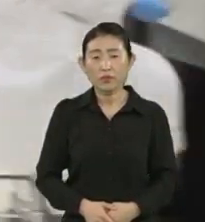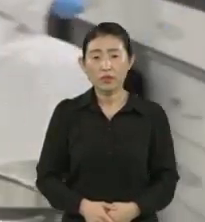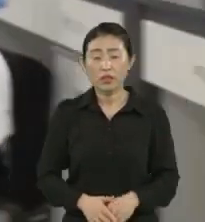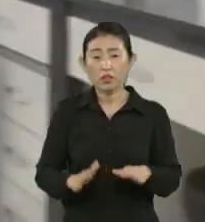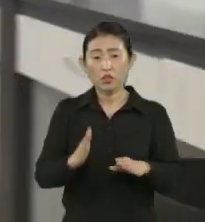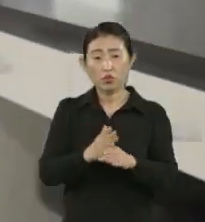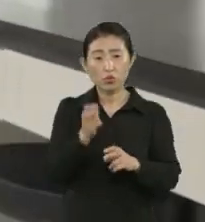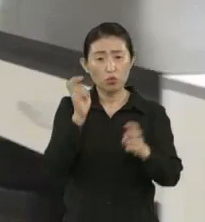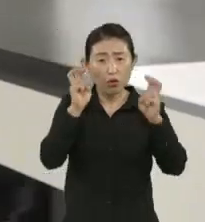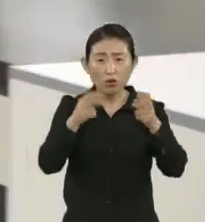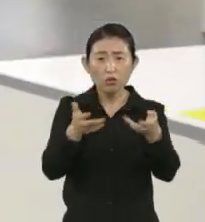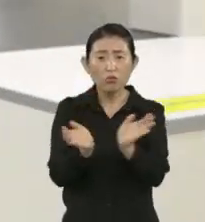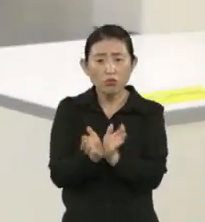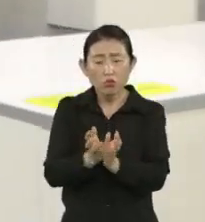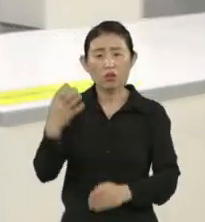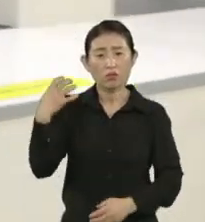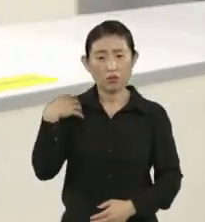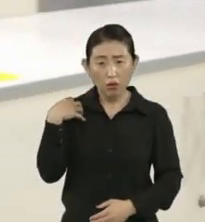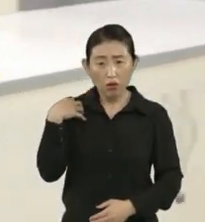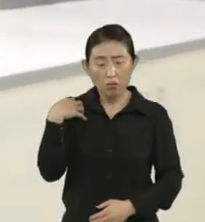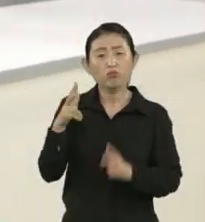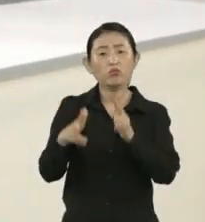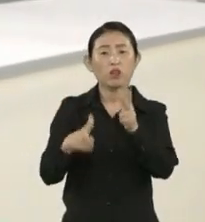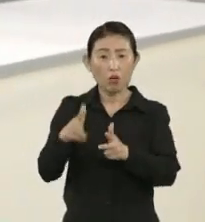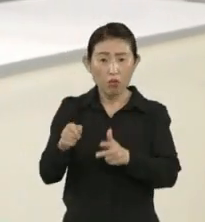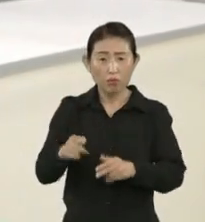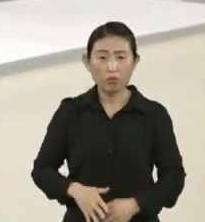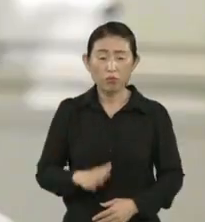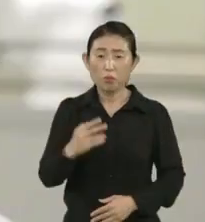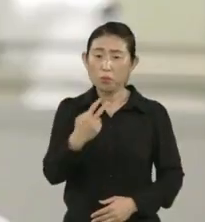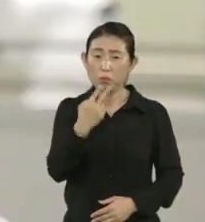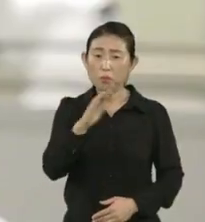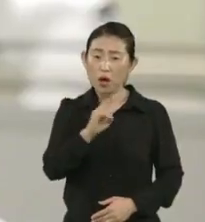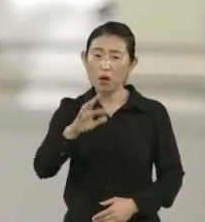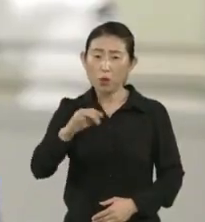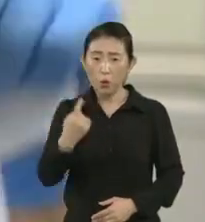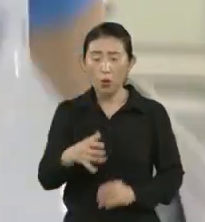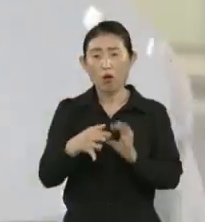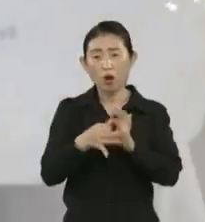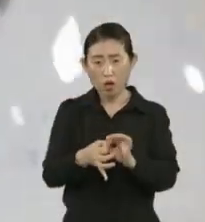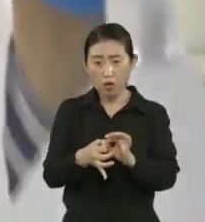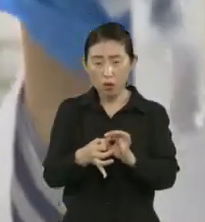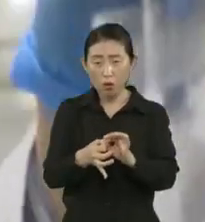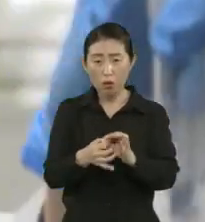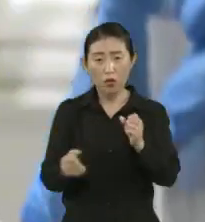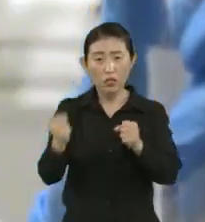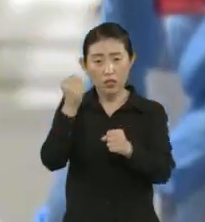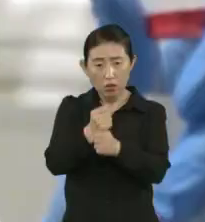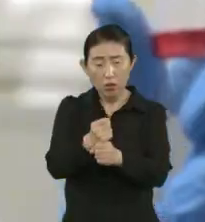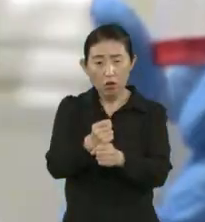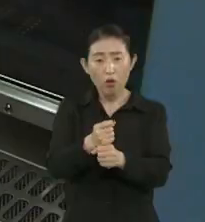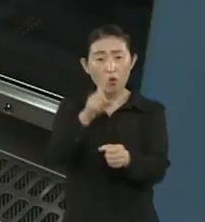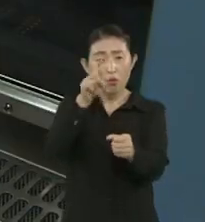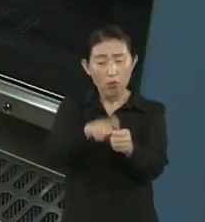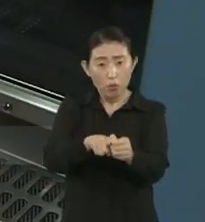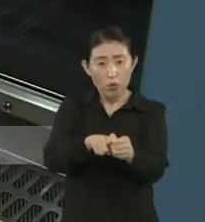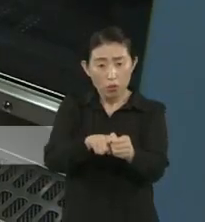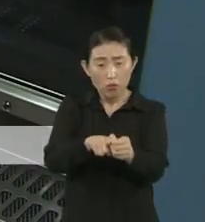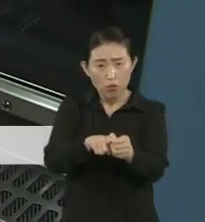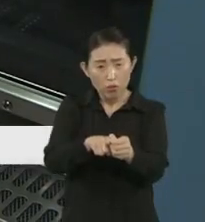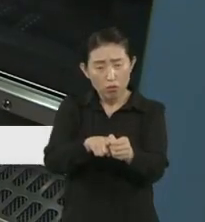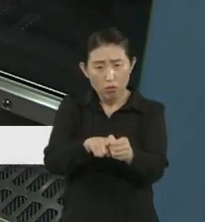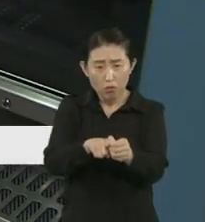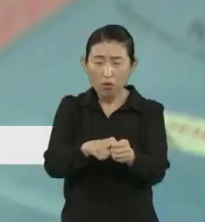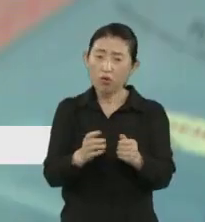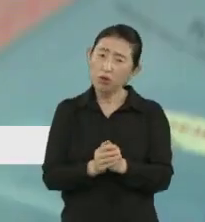부처도 아닌 중소벤처기업부가 주관하는 사업인데다 바이오 분야 중소벤처기업의 창업 지원이라는 이번 사업의